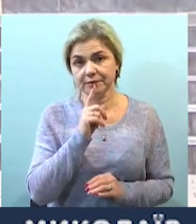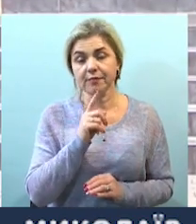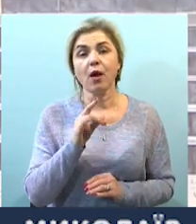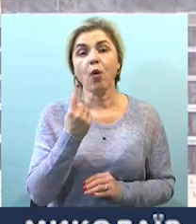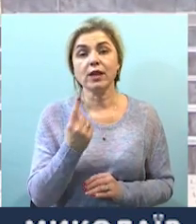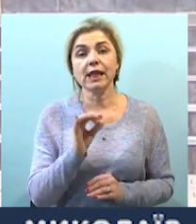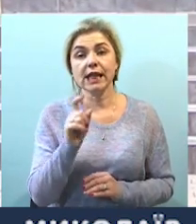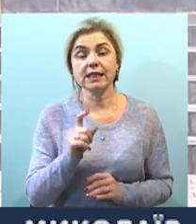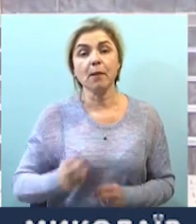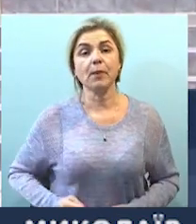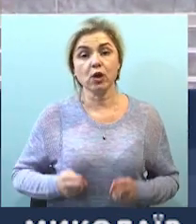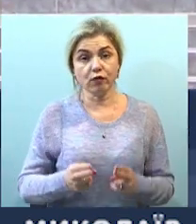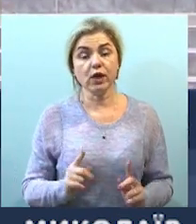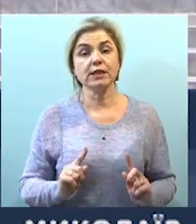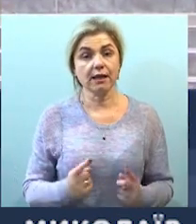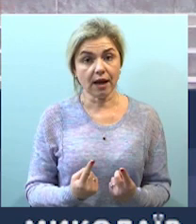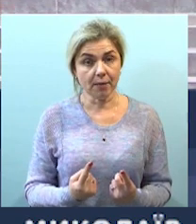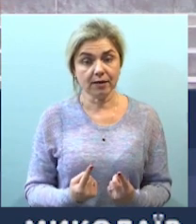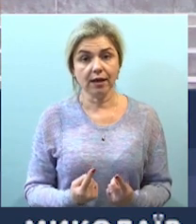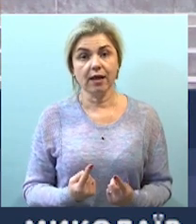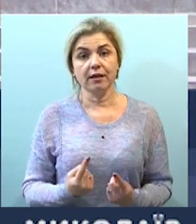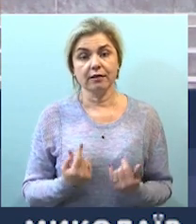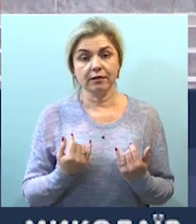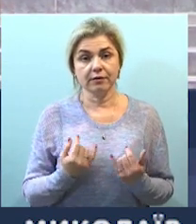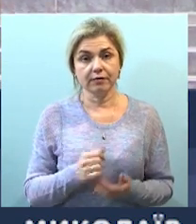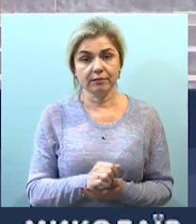Один із зловмисників затриманий, йде